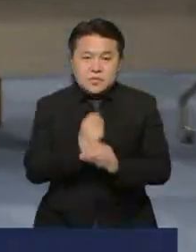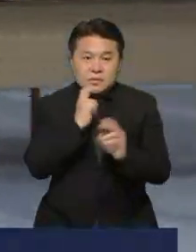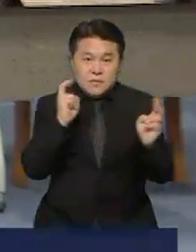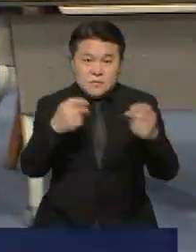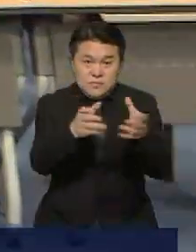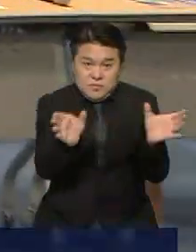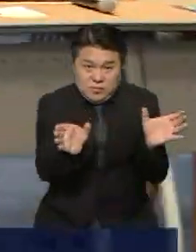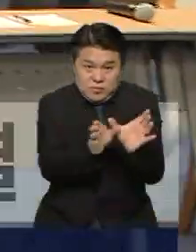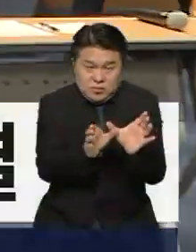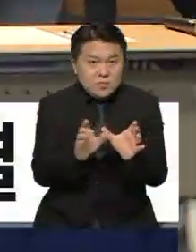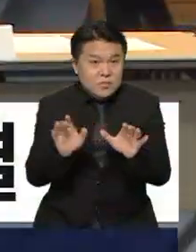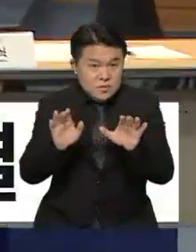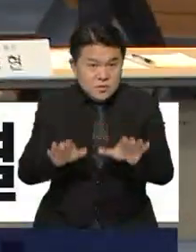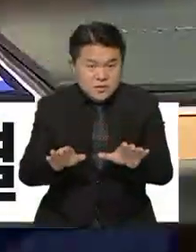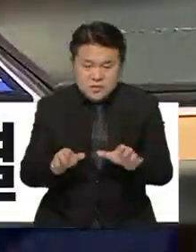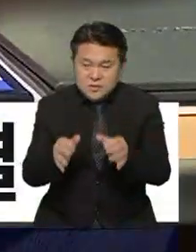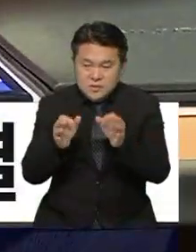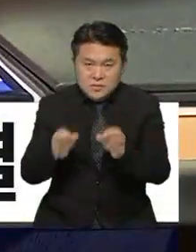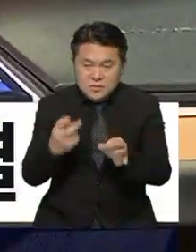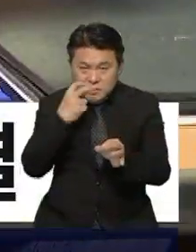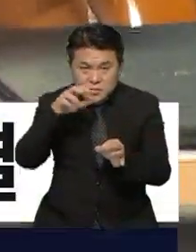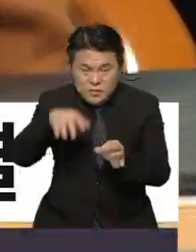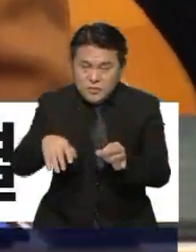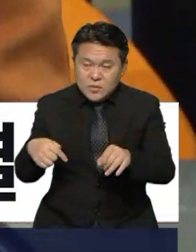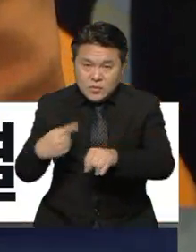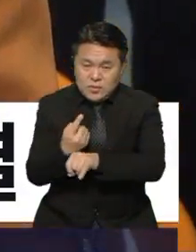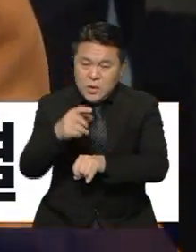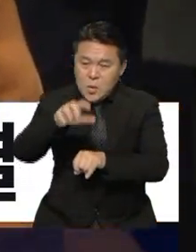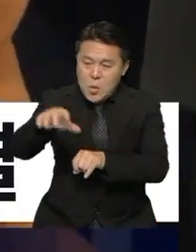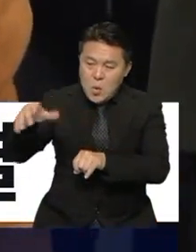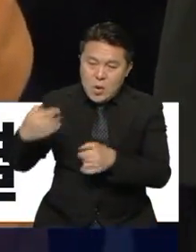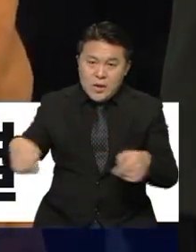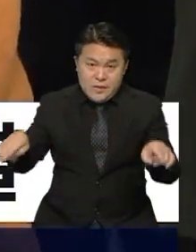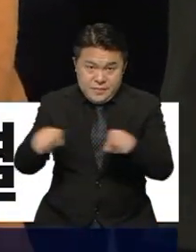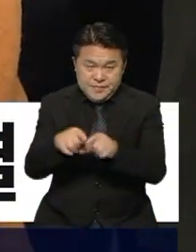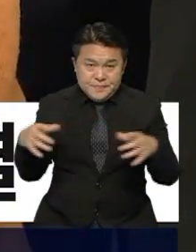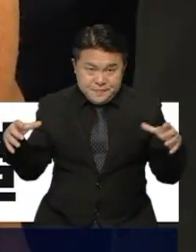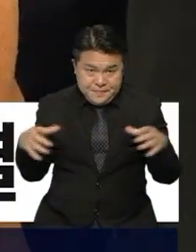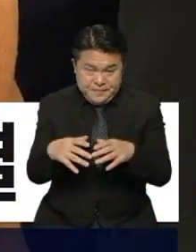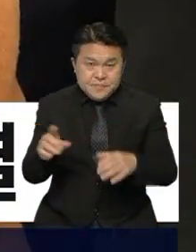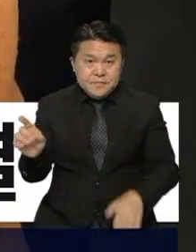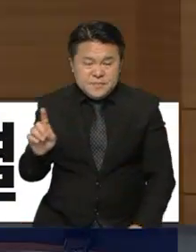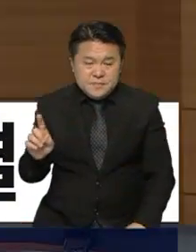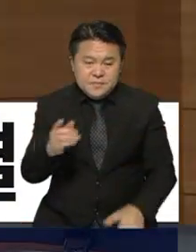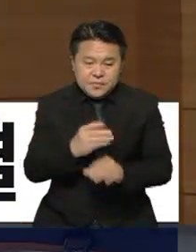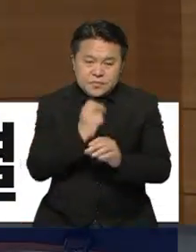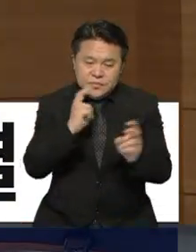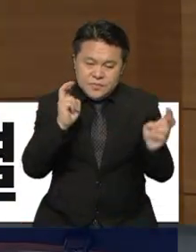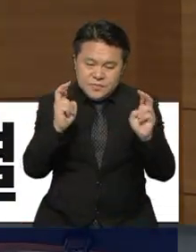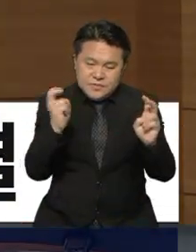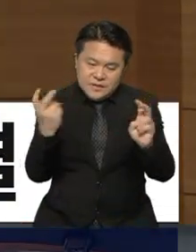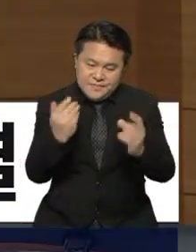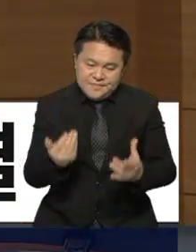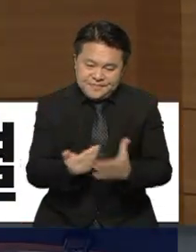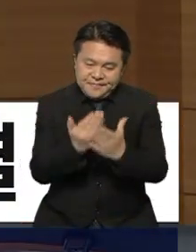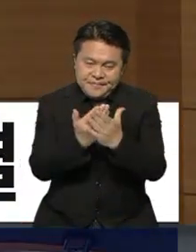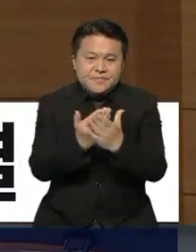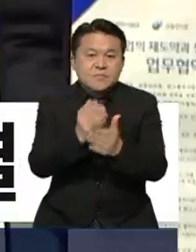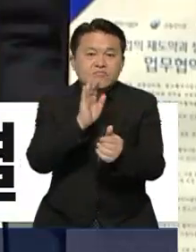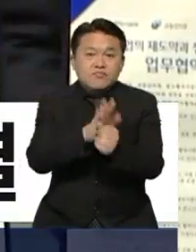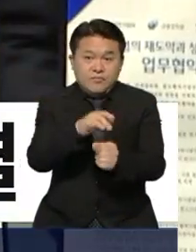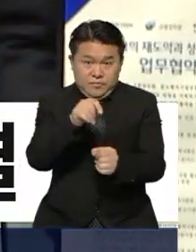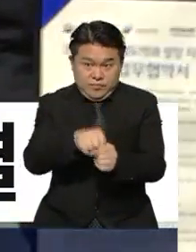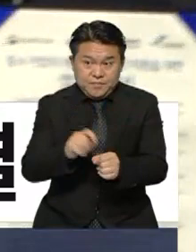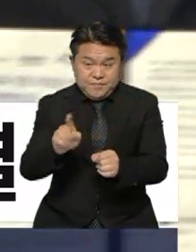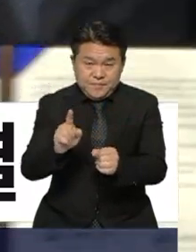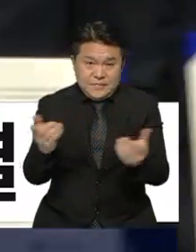중소벤처기업부가 금감원, 중소벤처기업진흥공단, 은행연합회와 공동으로 중소기업의 제도약과 성장을 지원하기